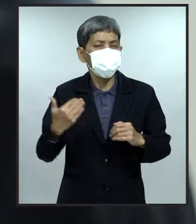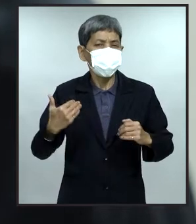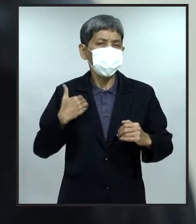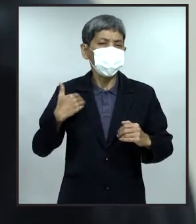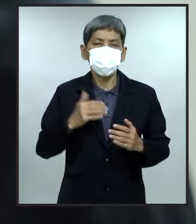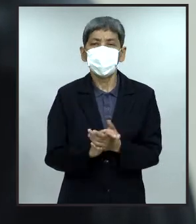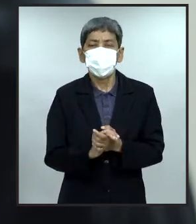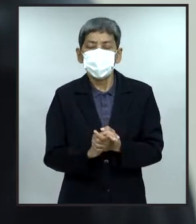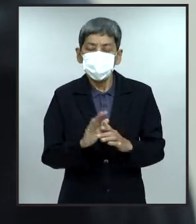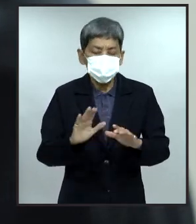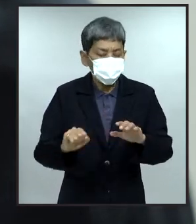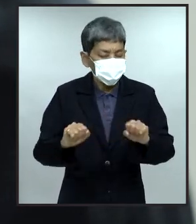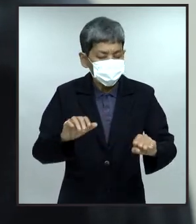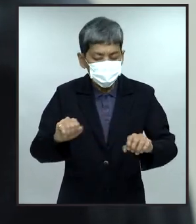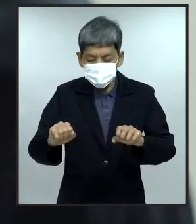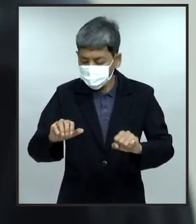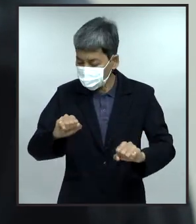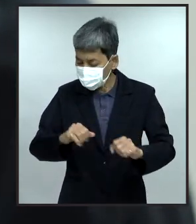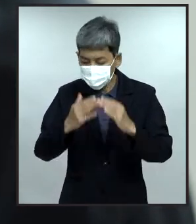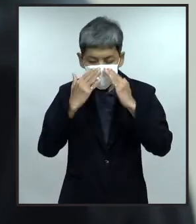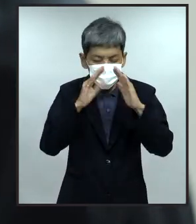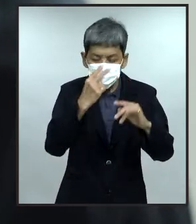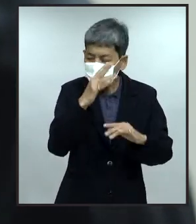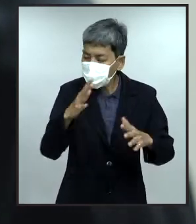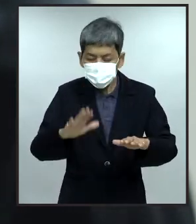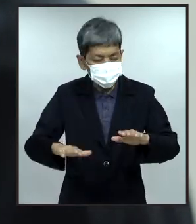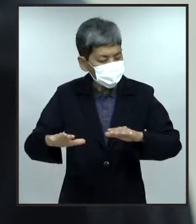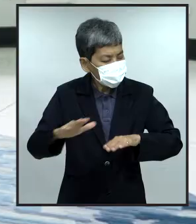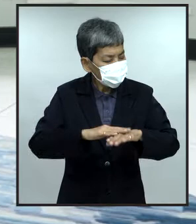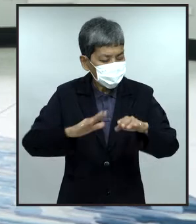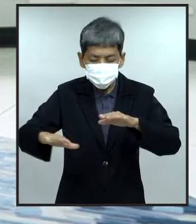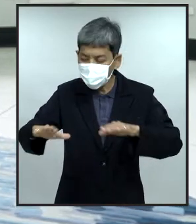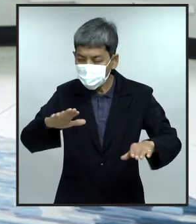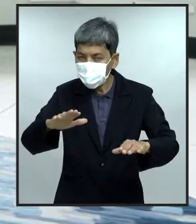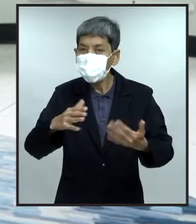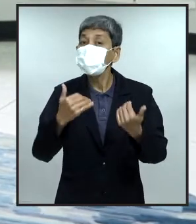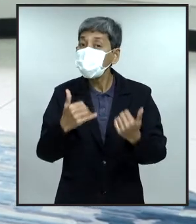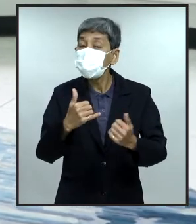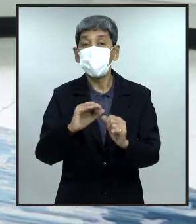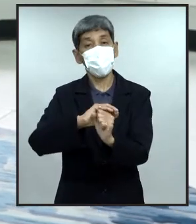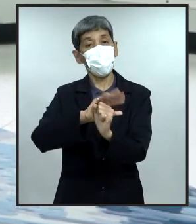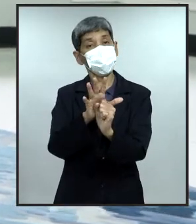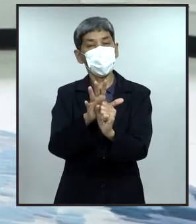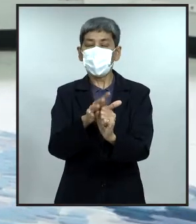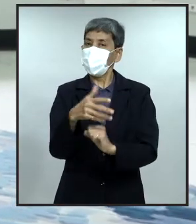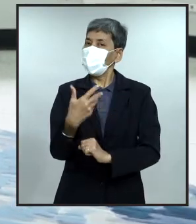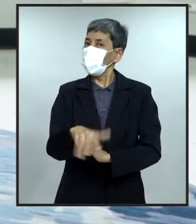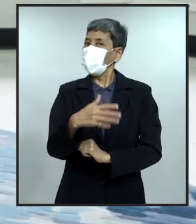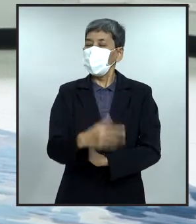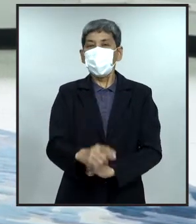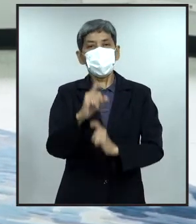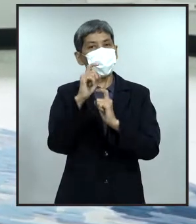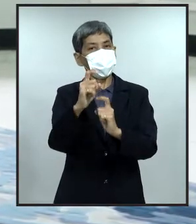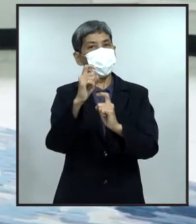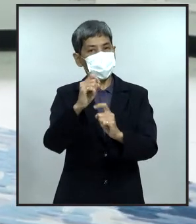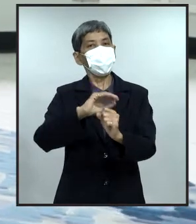ช้ การสัมผัสซะส่วนใหญ่เพราะว่าเขามองไม่เห็นใช่ไหมครับทีนี้ตอนนี้สถานการณ์โควิดมันค่อนข้างร้ายแรงรุ